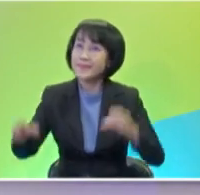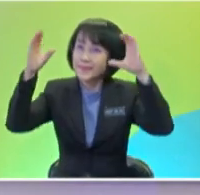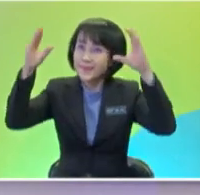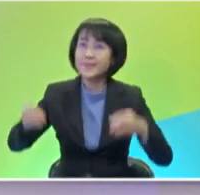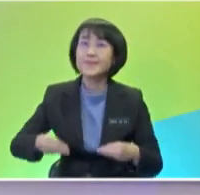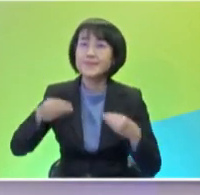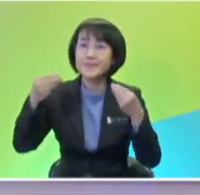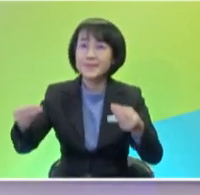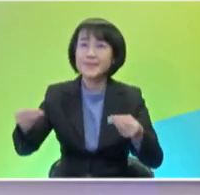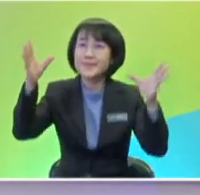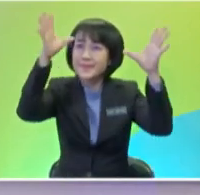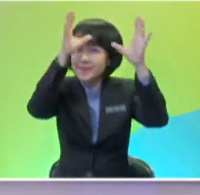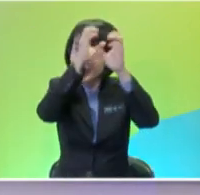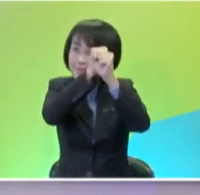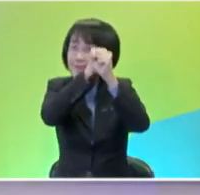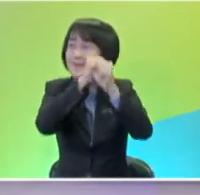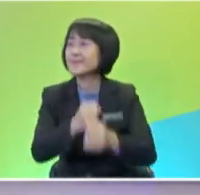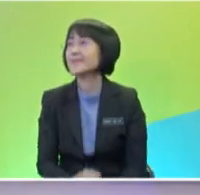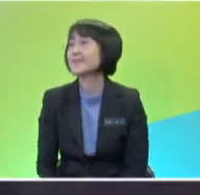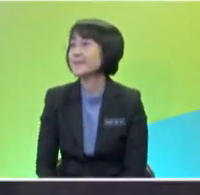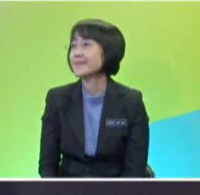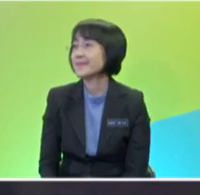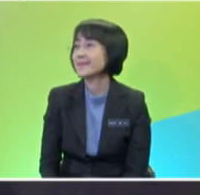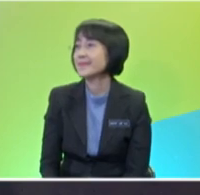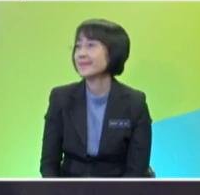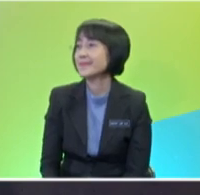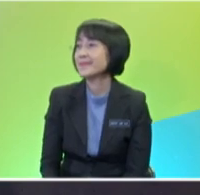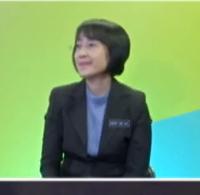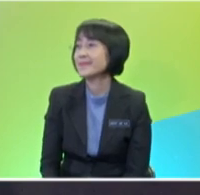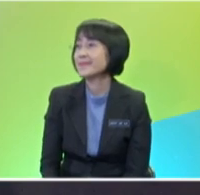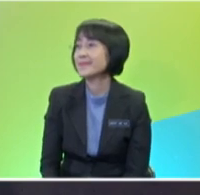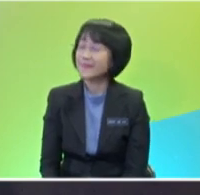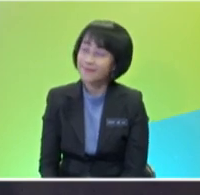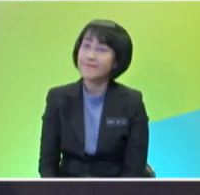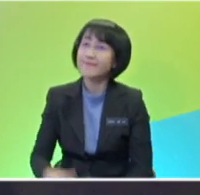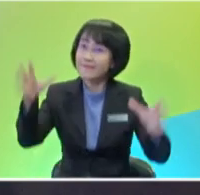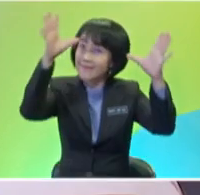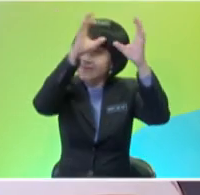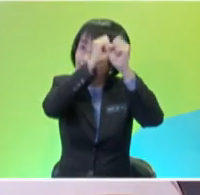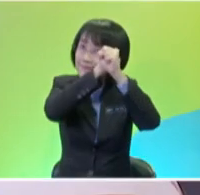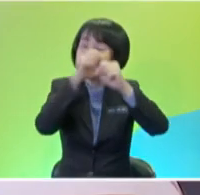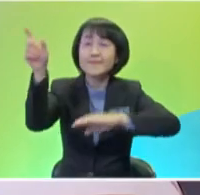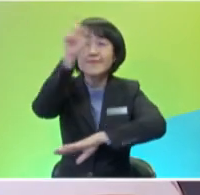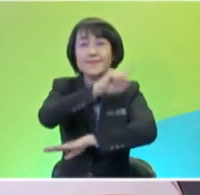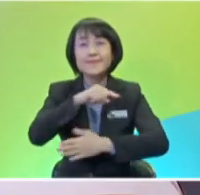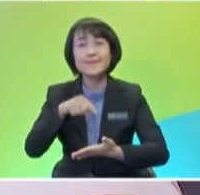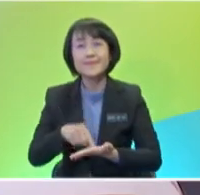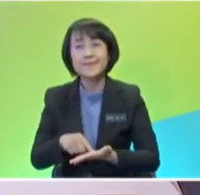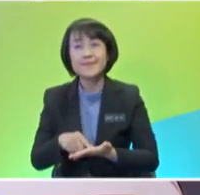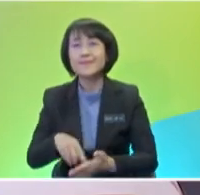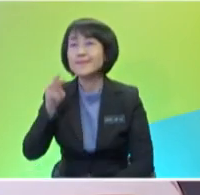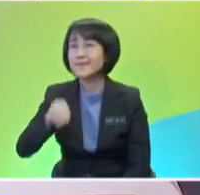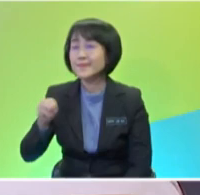untuk topik kita pada hari ini rumusan kita pada kali ini adalah murid